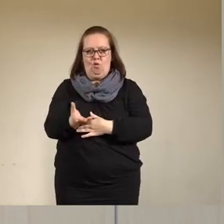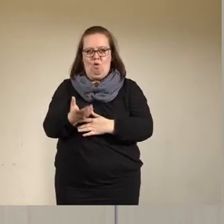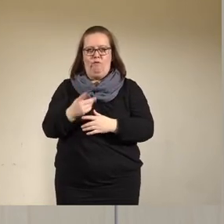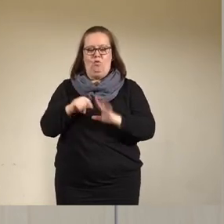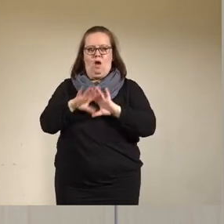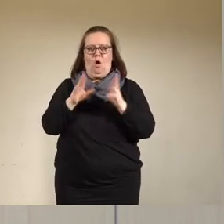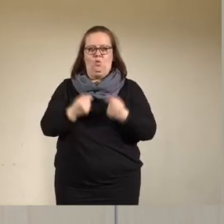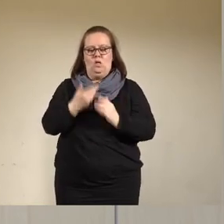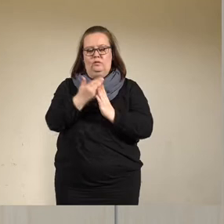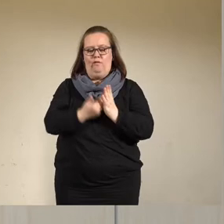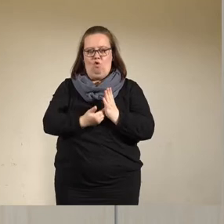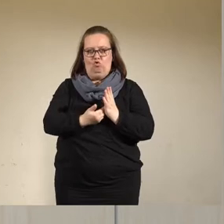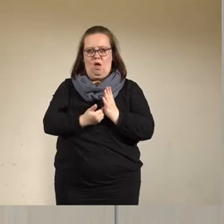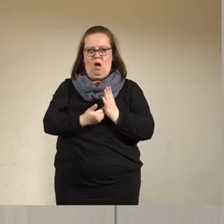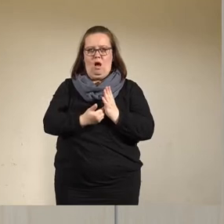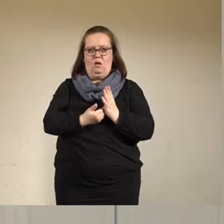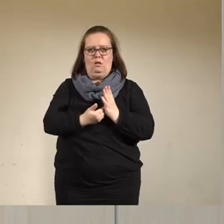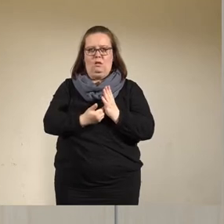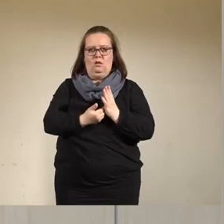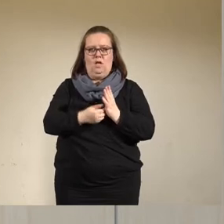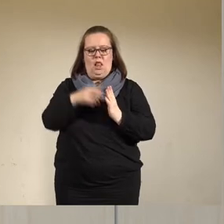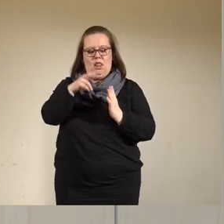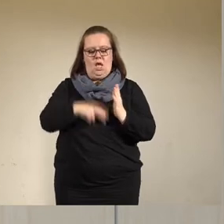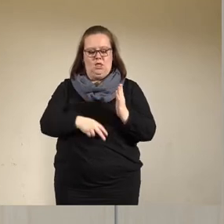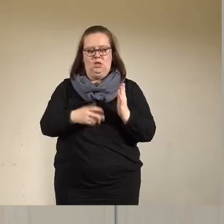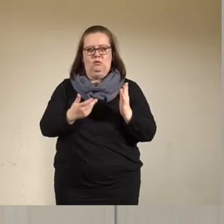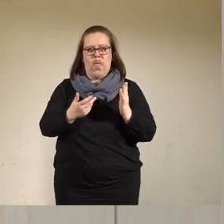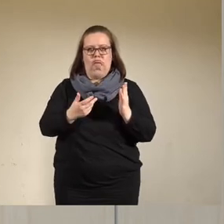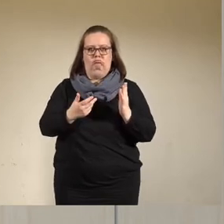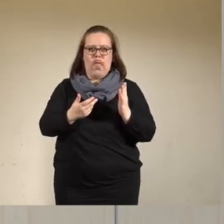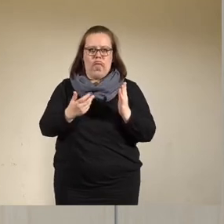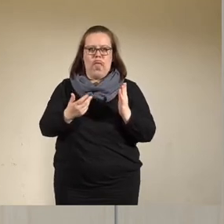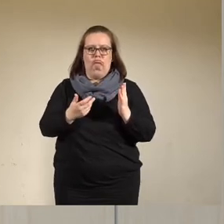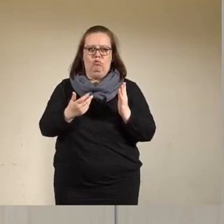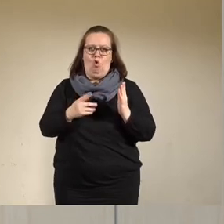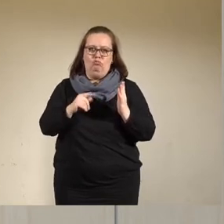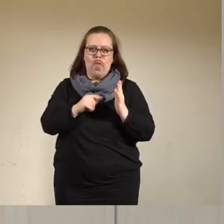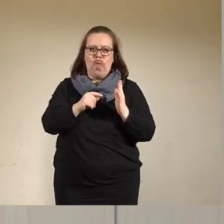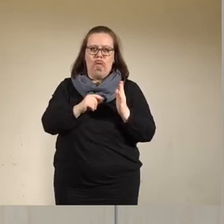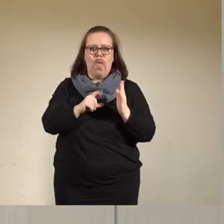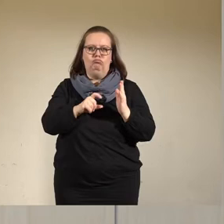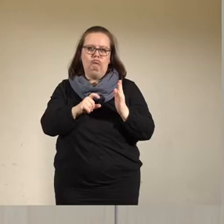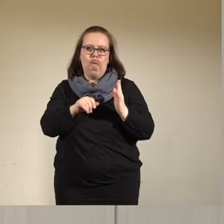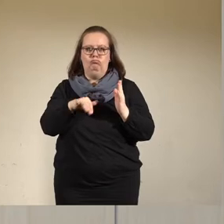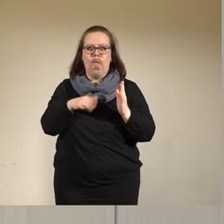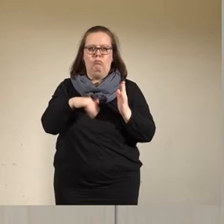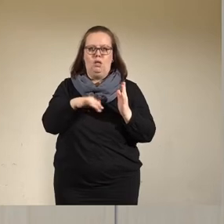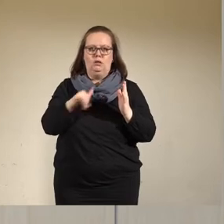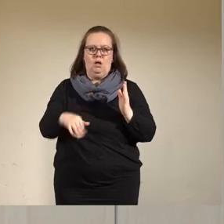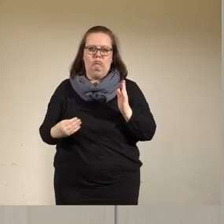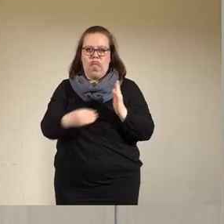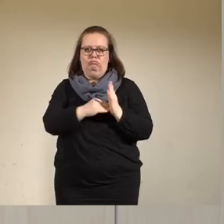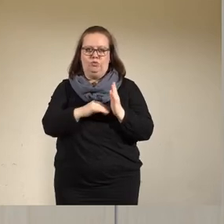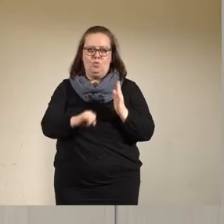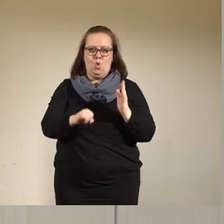den Haushaltsvorschlag der haushaltsgestaltenden Fraktion liest, dass dort noch ein Spielraum ist. Wir bitten